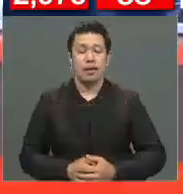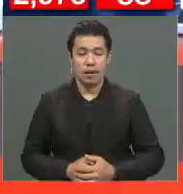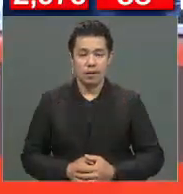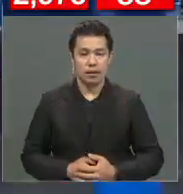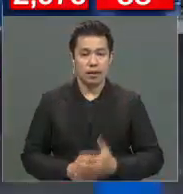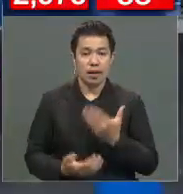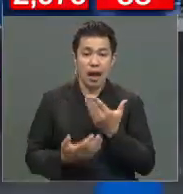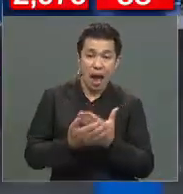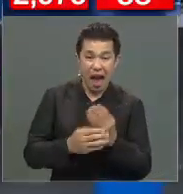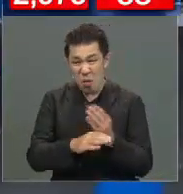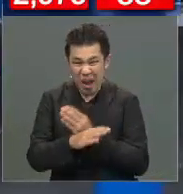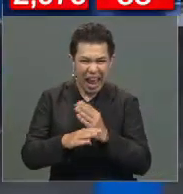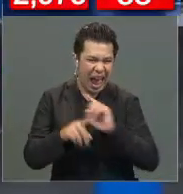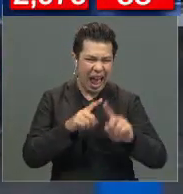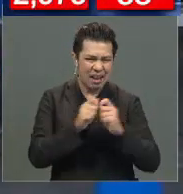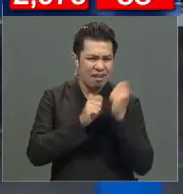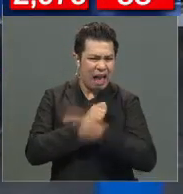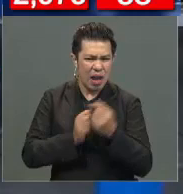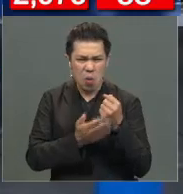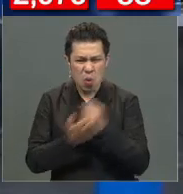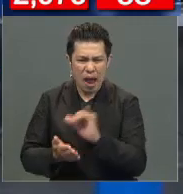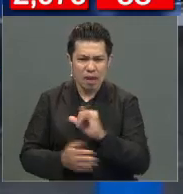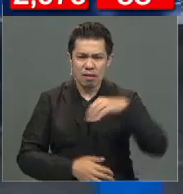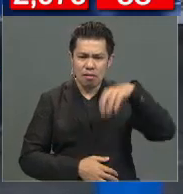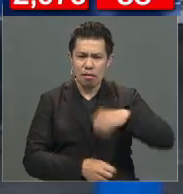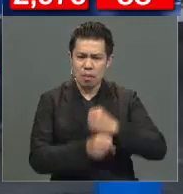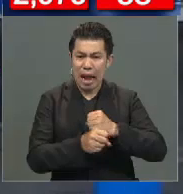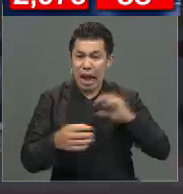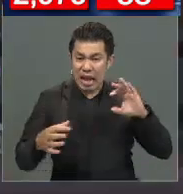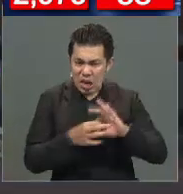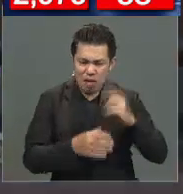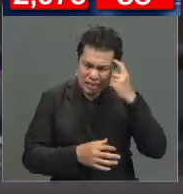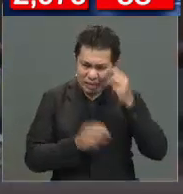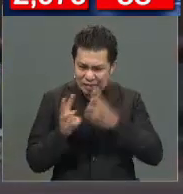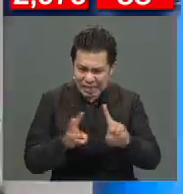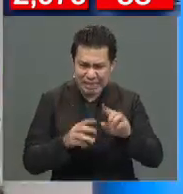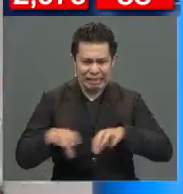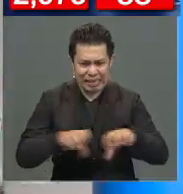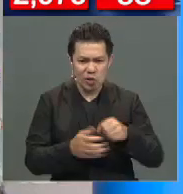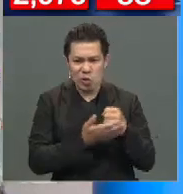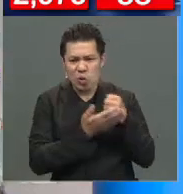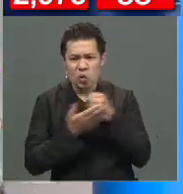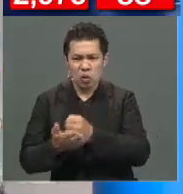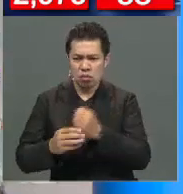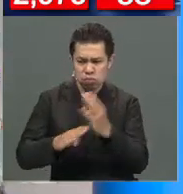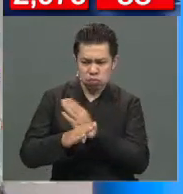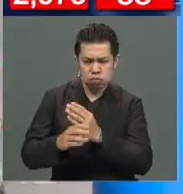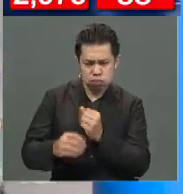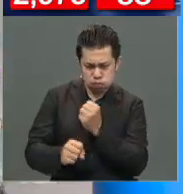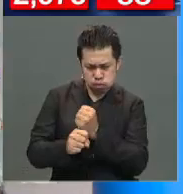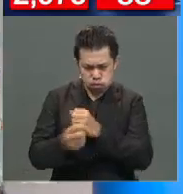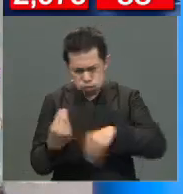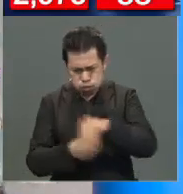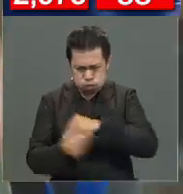คธุรกิจนะครับที่ยังไม่ได้รับการเยียวยาก็ได้ให้หน่วยงานที่เกี่ยวข้องหากลไกในการบริหารจัดการเพื่อให้ธุรกิจนั้นสามารถอยู่ร